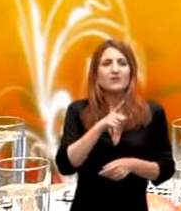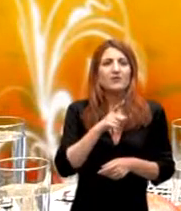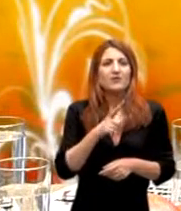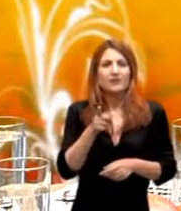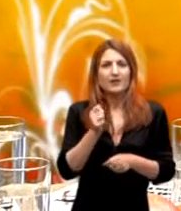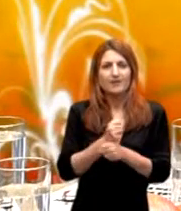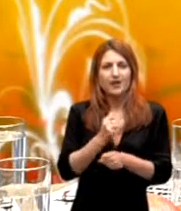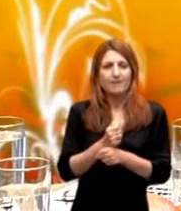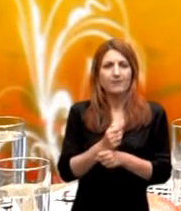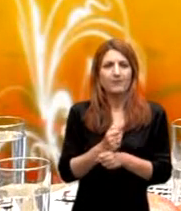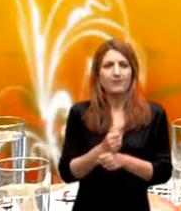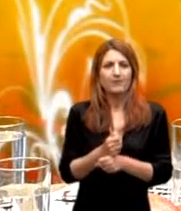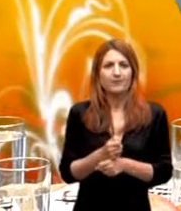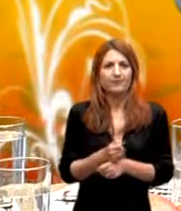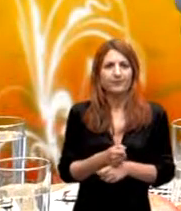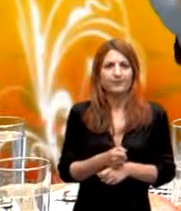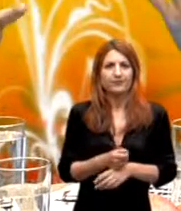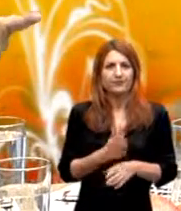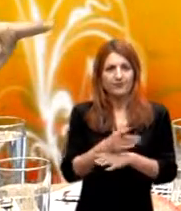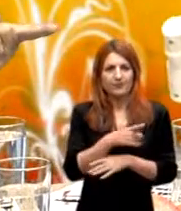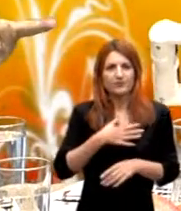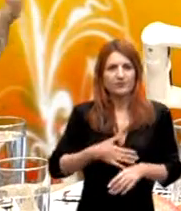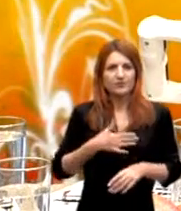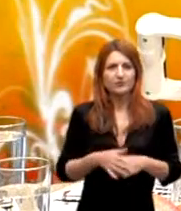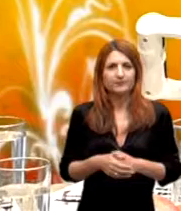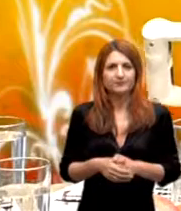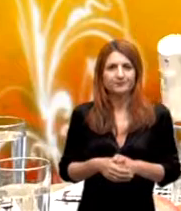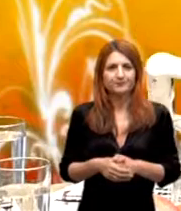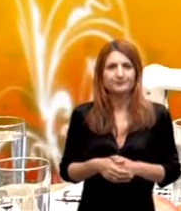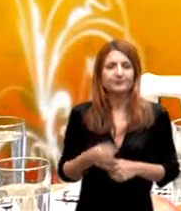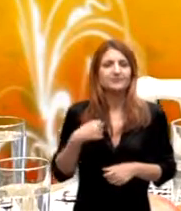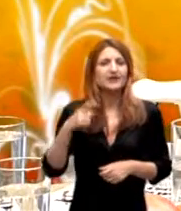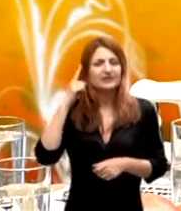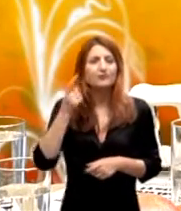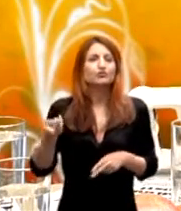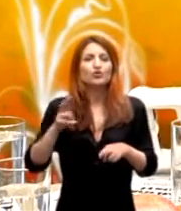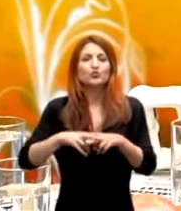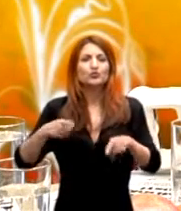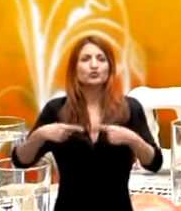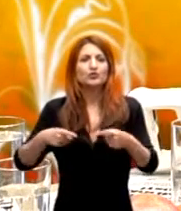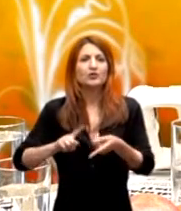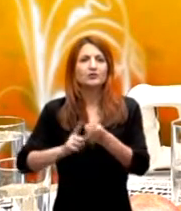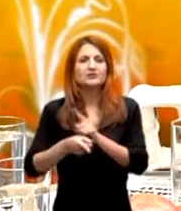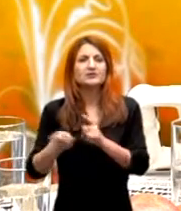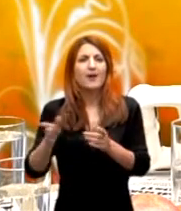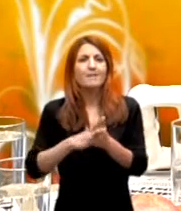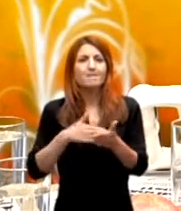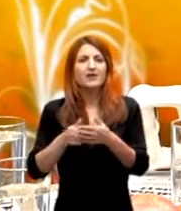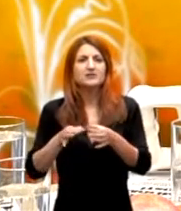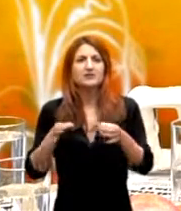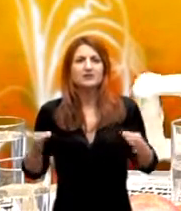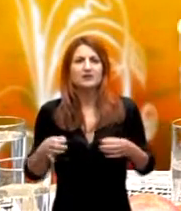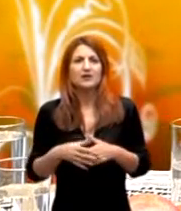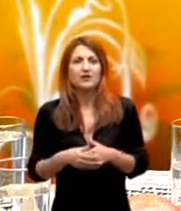nešto napraviti ako želi. Ja znam jedan puno kompliciraniji stroj od ovoga za mjerenje masti. Koji?